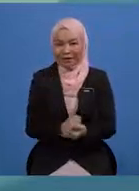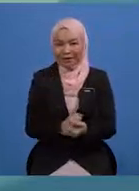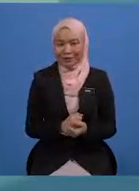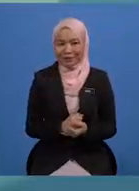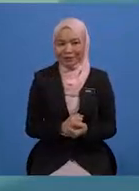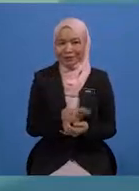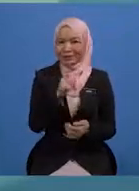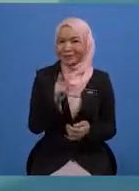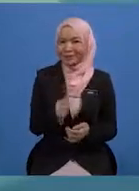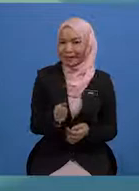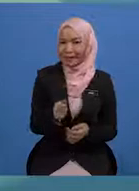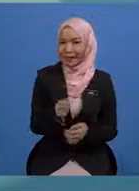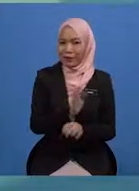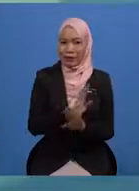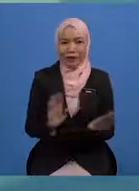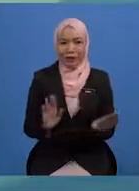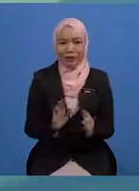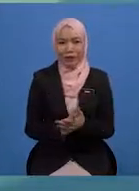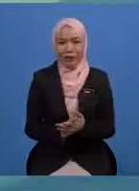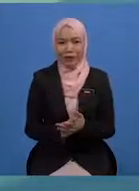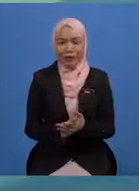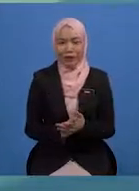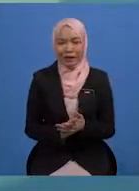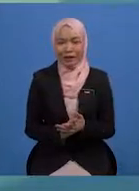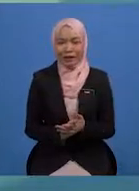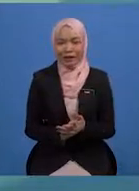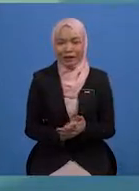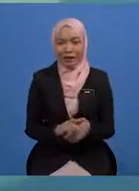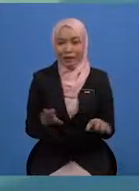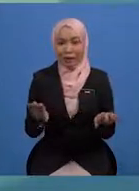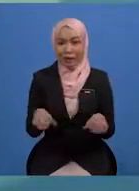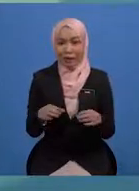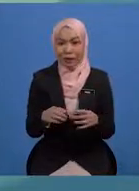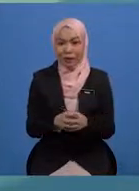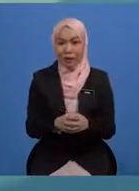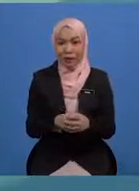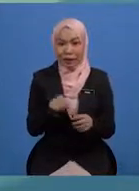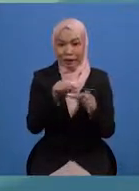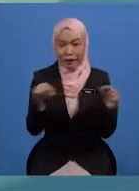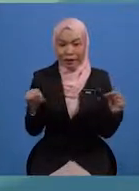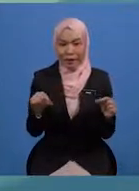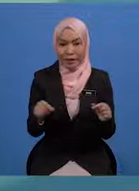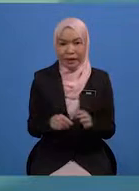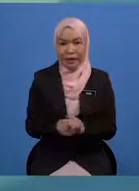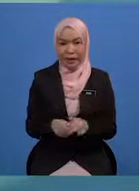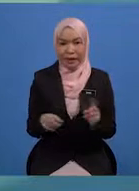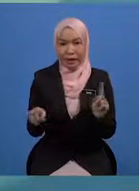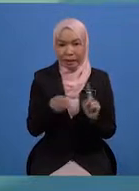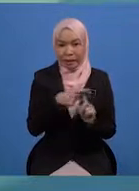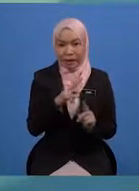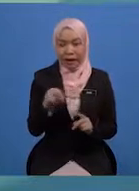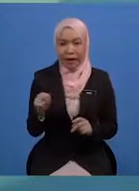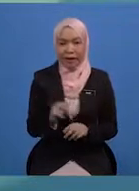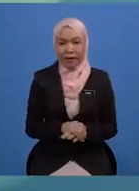Kamu tak perlu membuat tambahan garisan yang tidak perlu. Pastikan kadar banding, komposisi